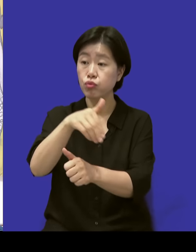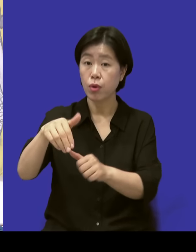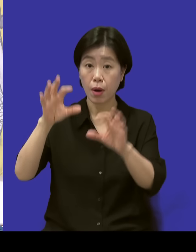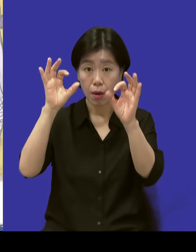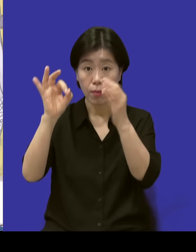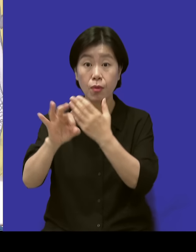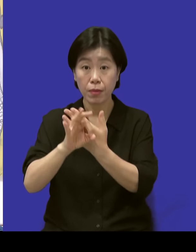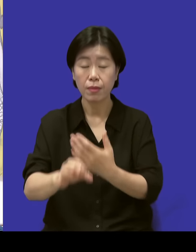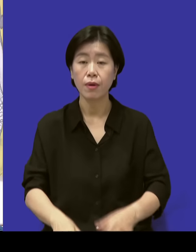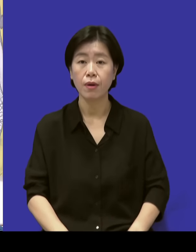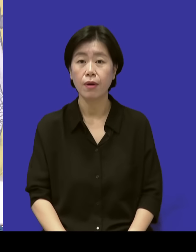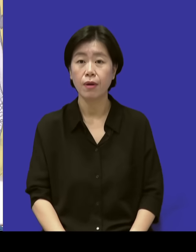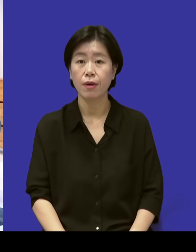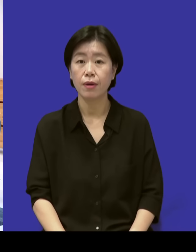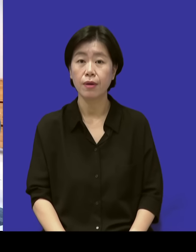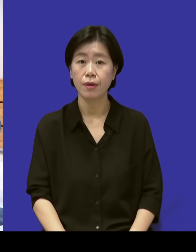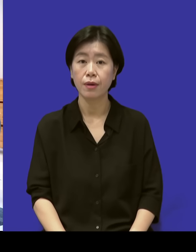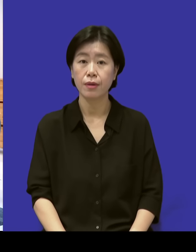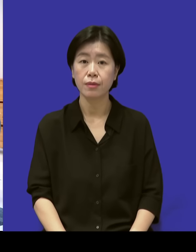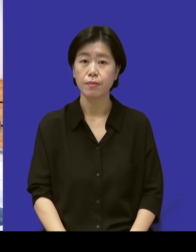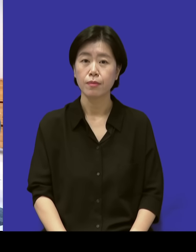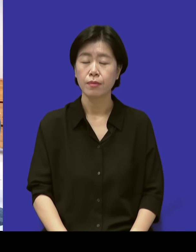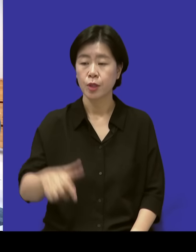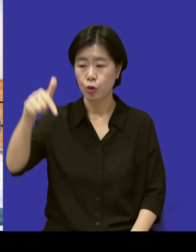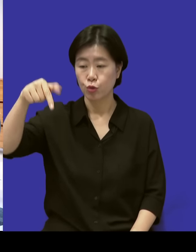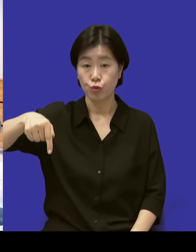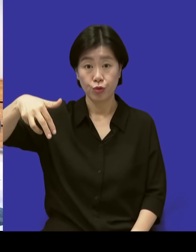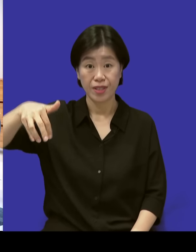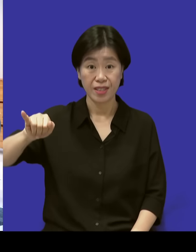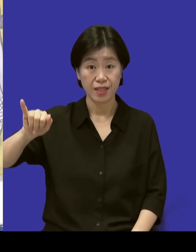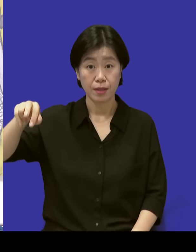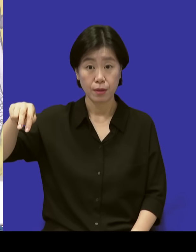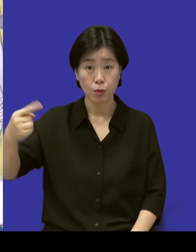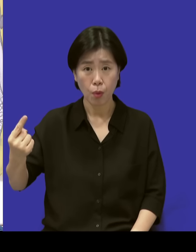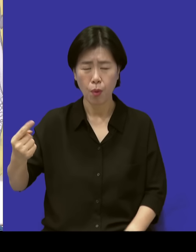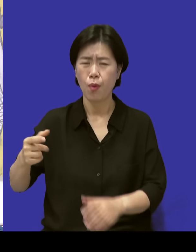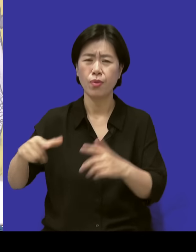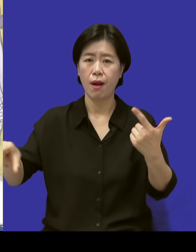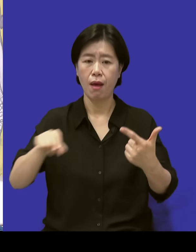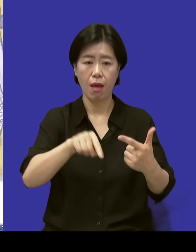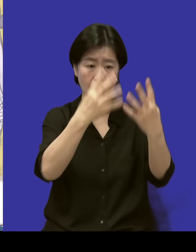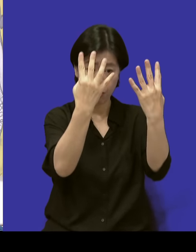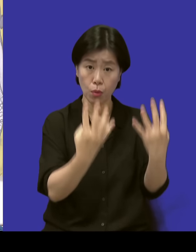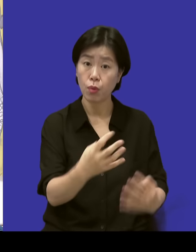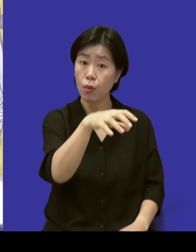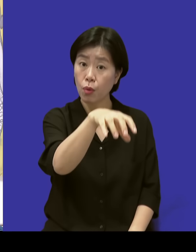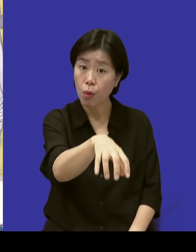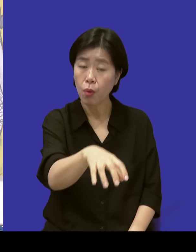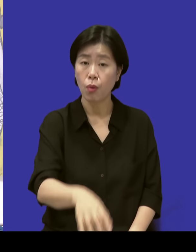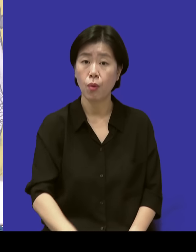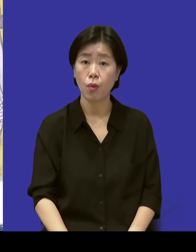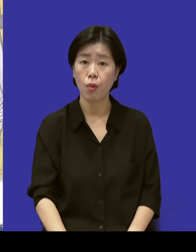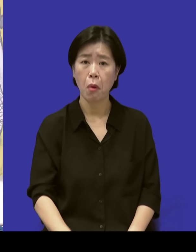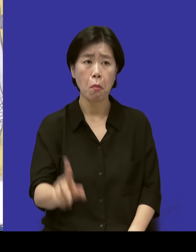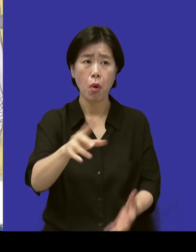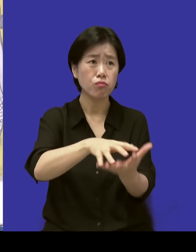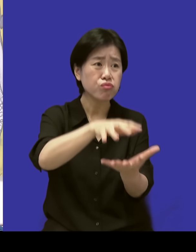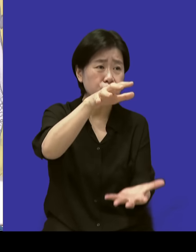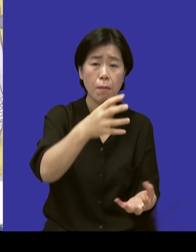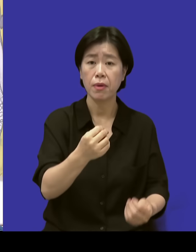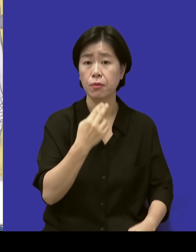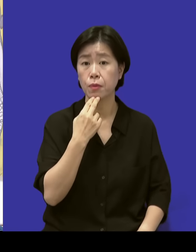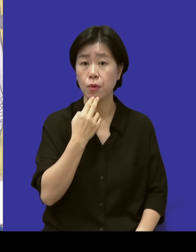이제 소송 서류가 예. 이렇게 꽉 채우는 애들이 있어요. 사건이 예. 많은 수용자들은. 그런데 예. 그 수용자는 이제 살인으로